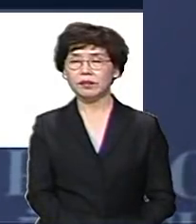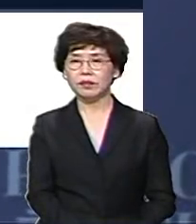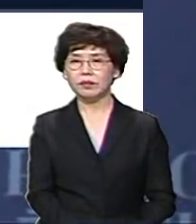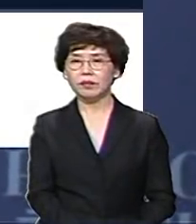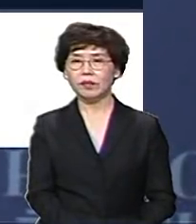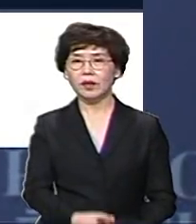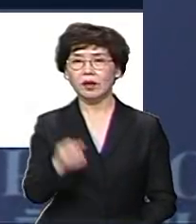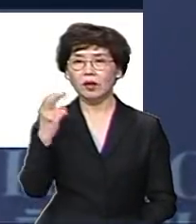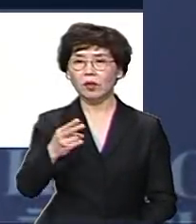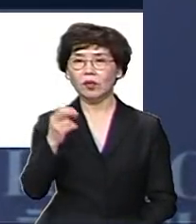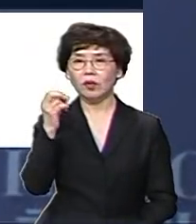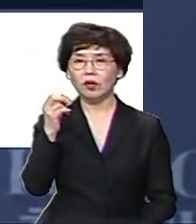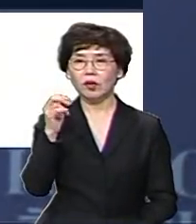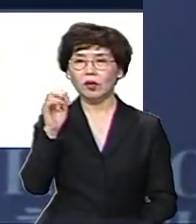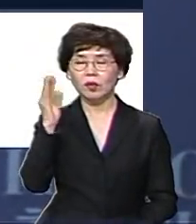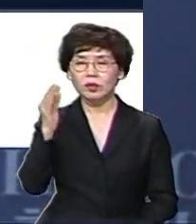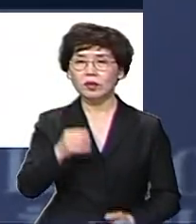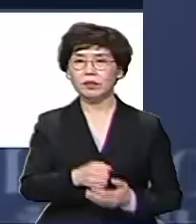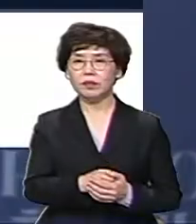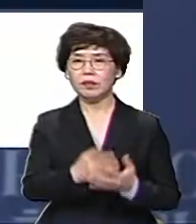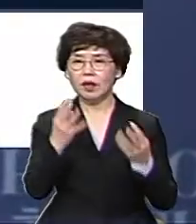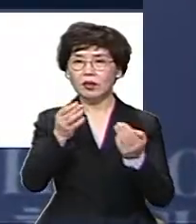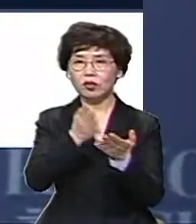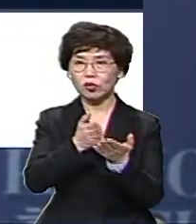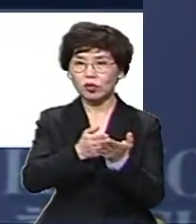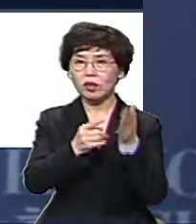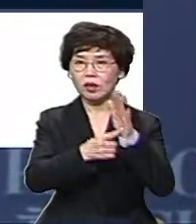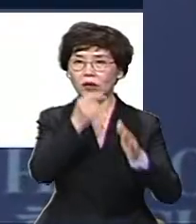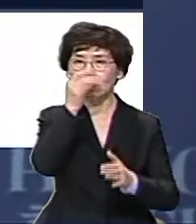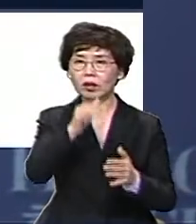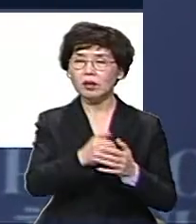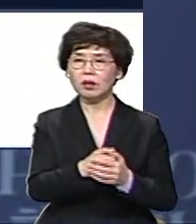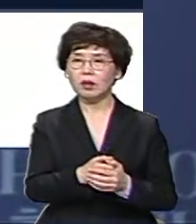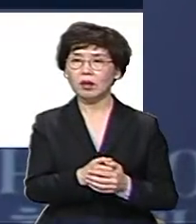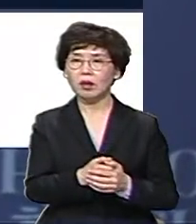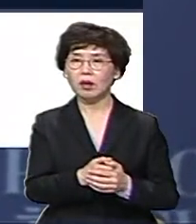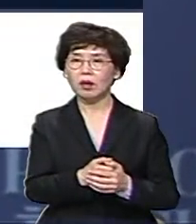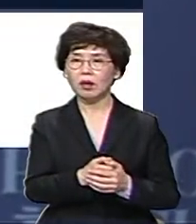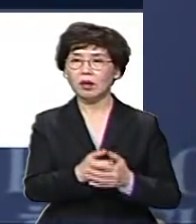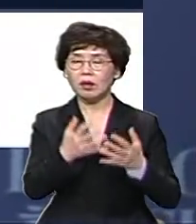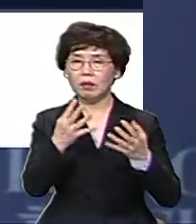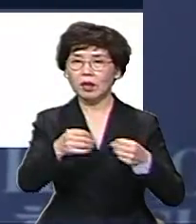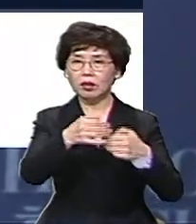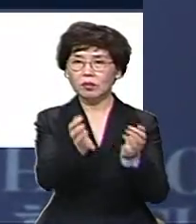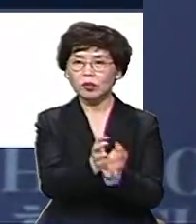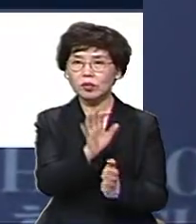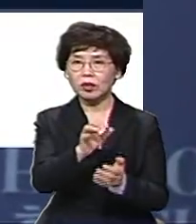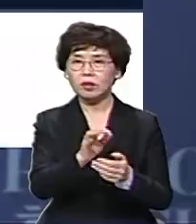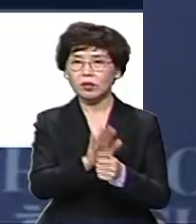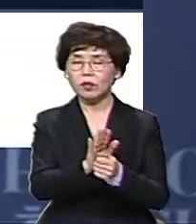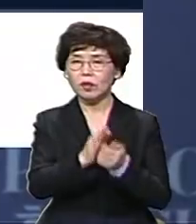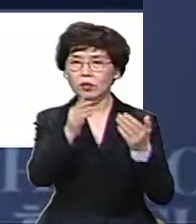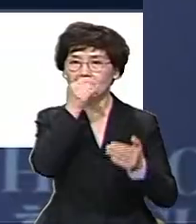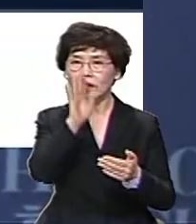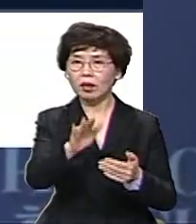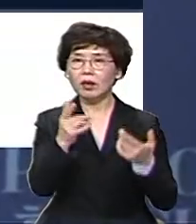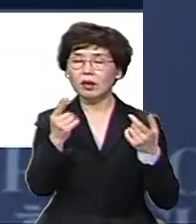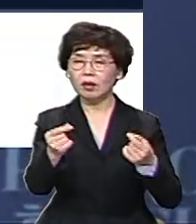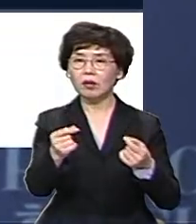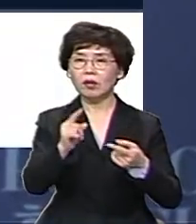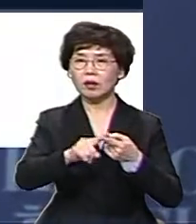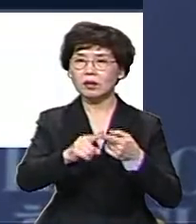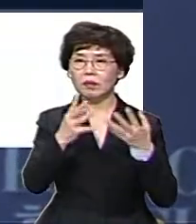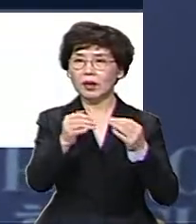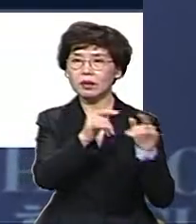뉴스에서 많이 회자가 되고 있습니다. 많은 부분에서 군수품 공급이 이루어지고 있는데 이런 부분에서 많은